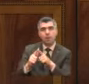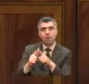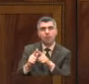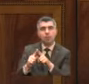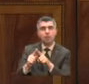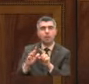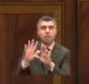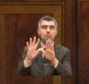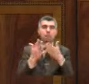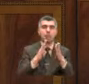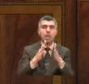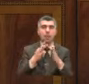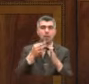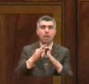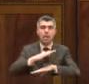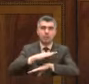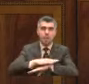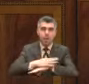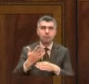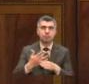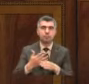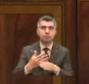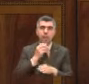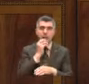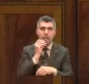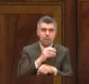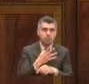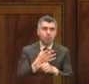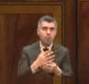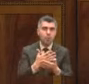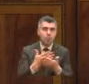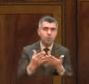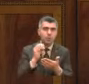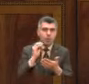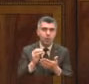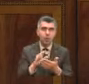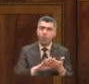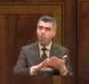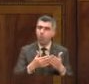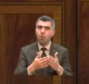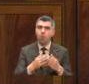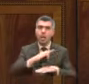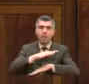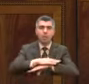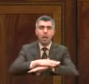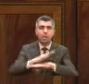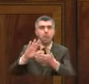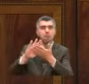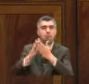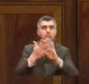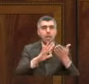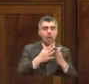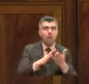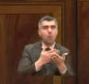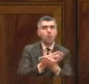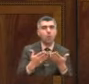اقتصاد ديال التنميه المستدامه، معالجه المياه العادمه، النفايات، في استعمال الطاقات المتجدده، في استعمال اللوجيستيك اللي هو نظيف، في التنميه على